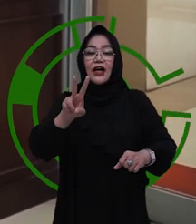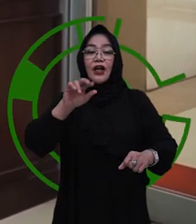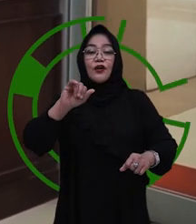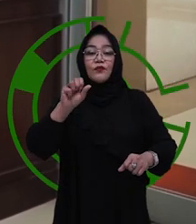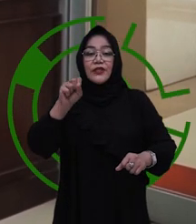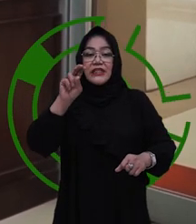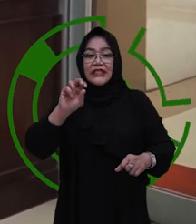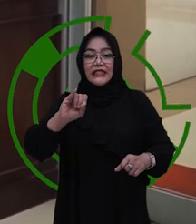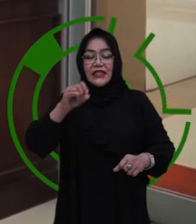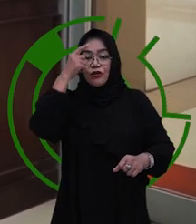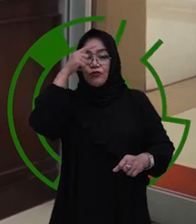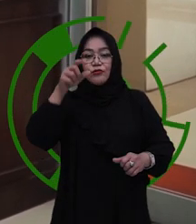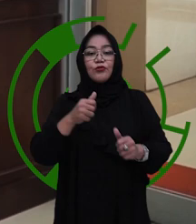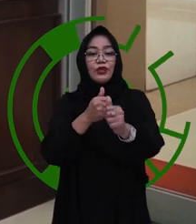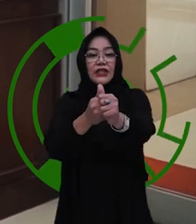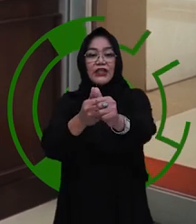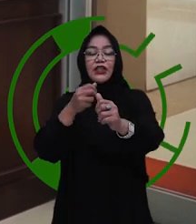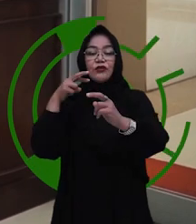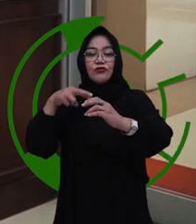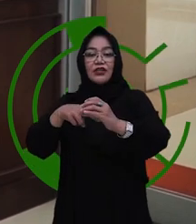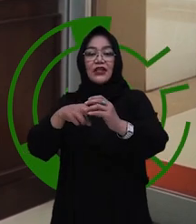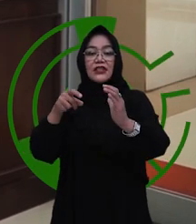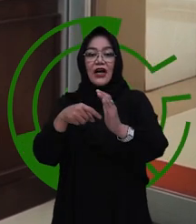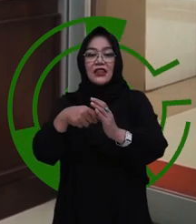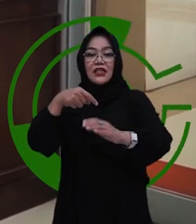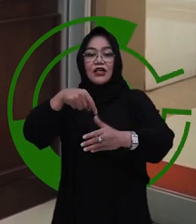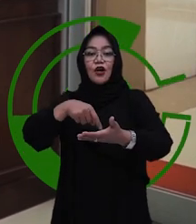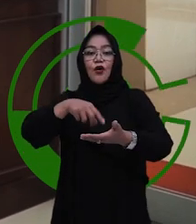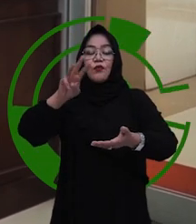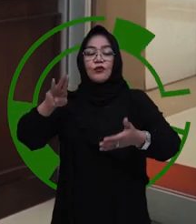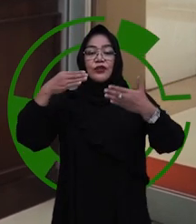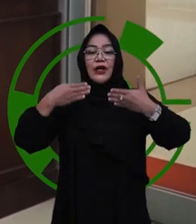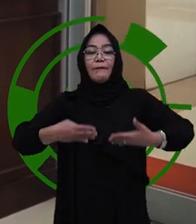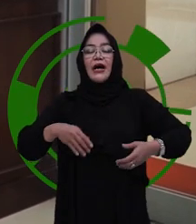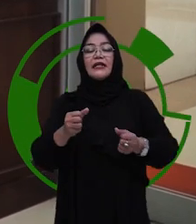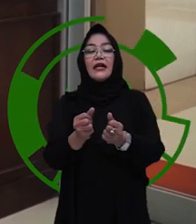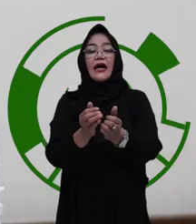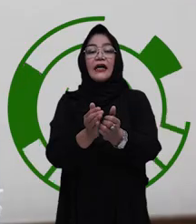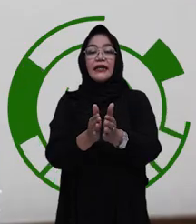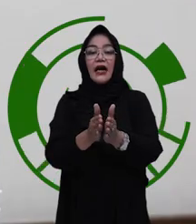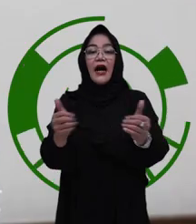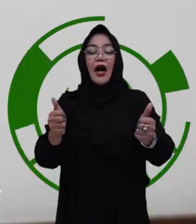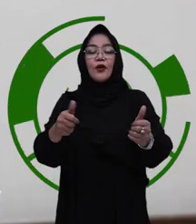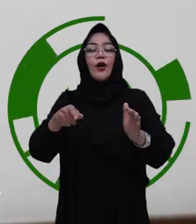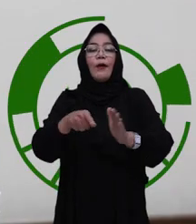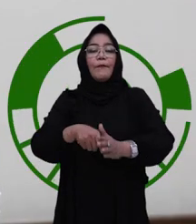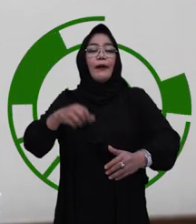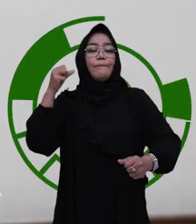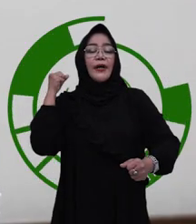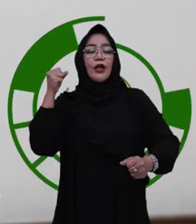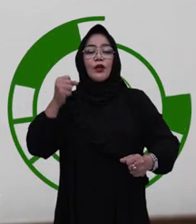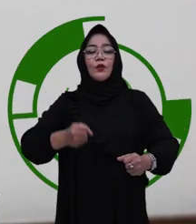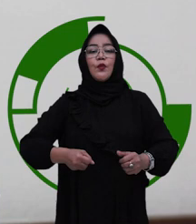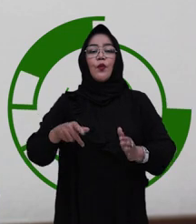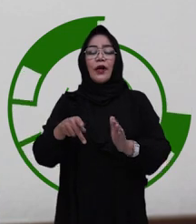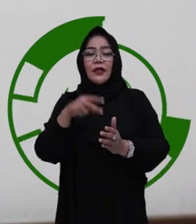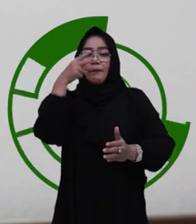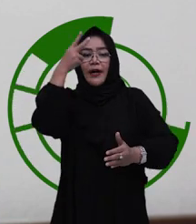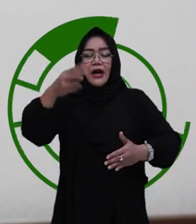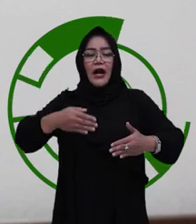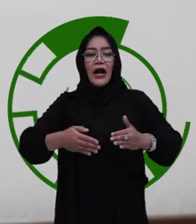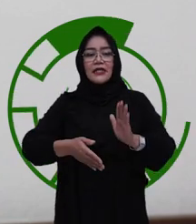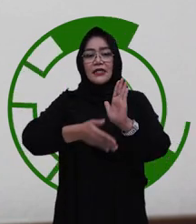serta terwujudnya Badan Peradilan Indonesia yang agung dengan cara memperkuat pengawasan bidang